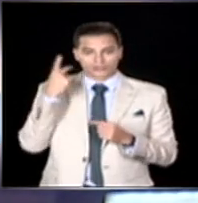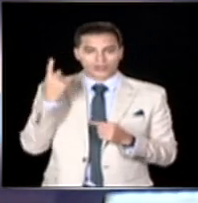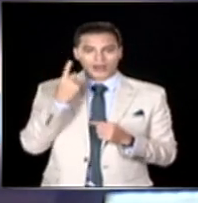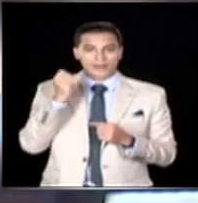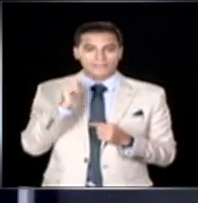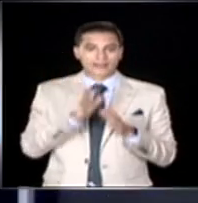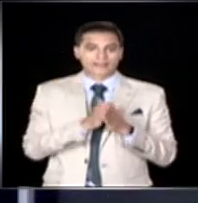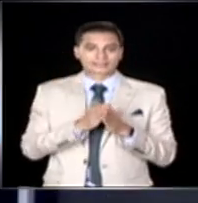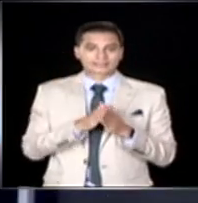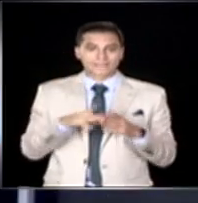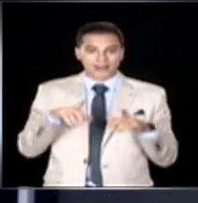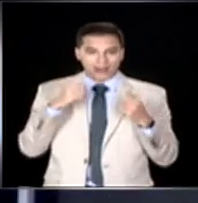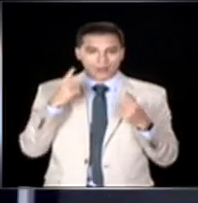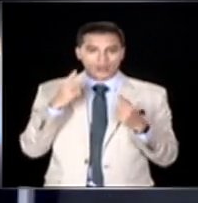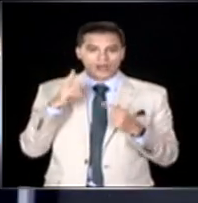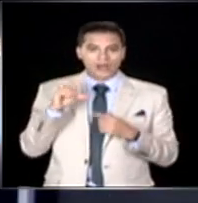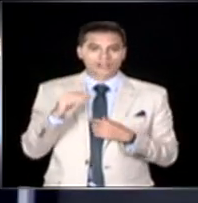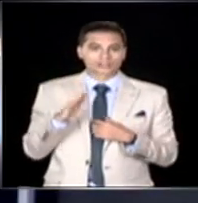مؤلف كتاب الوحشيات؟